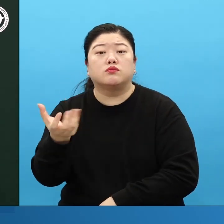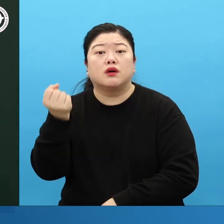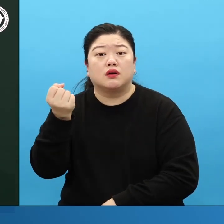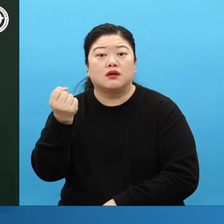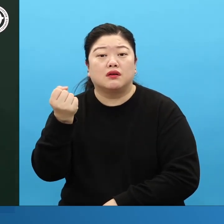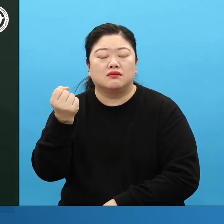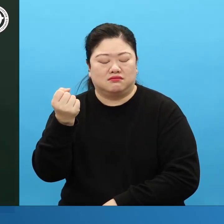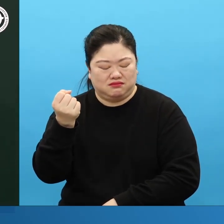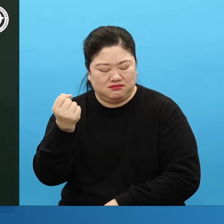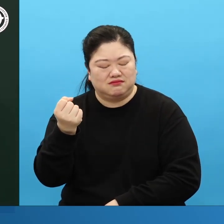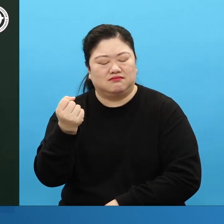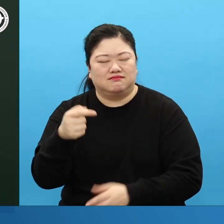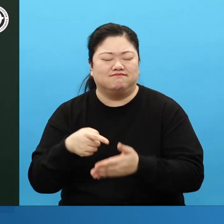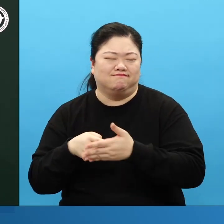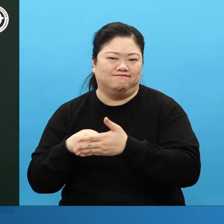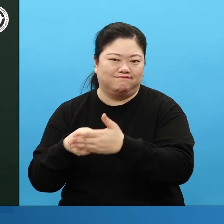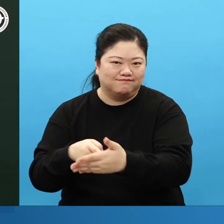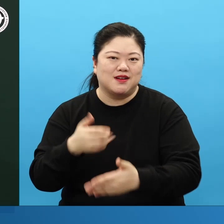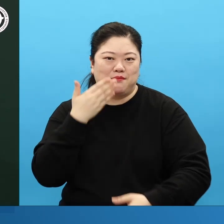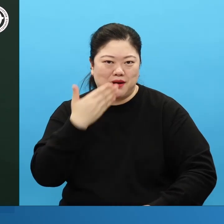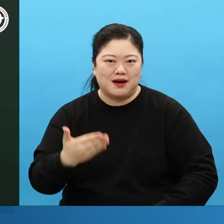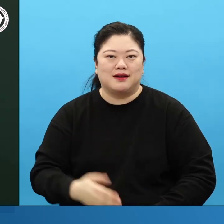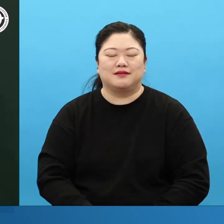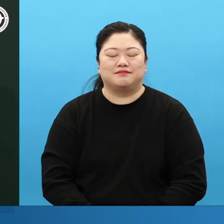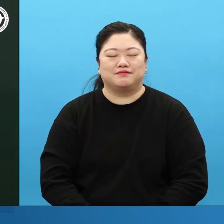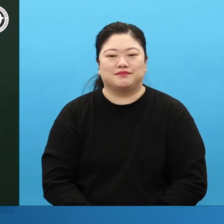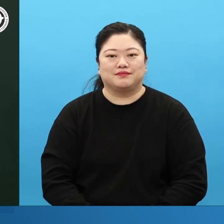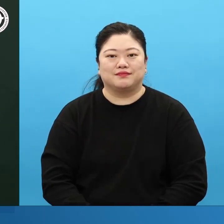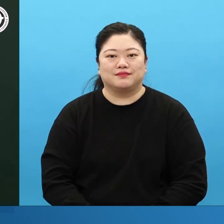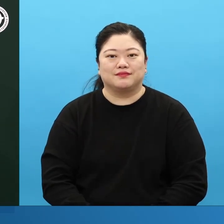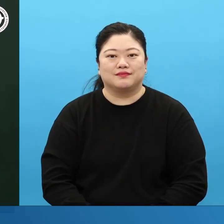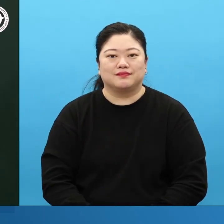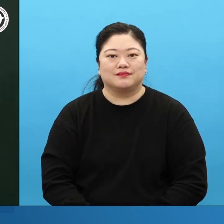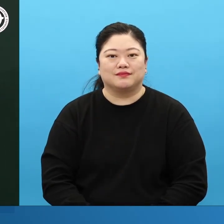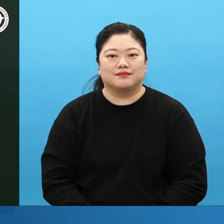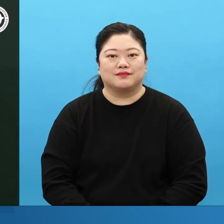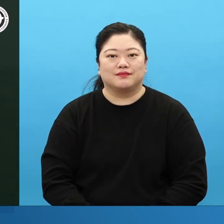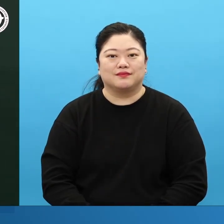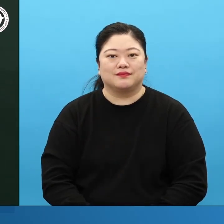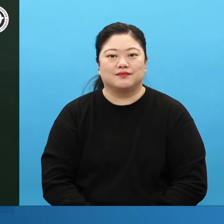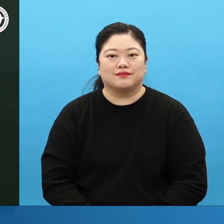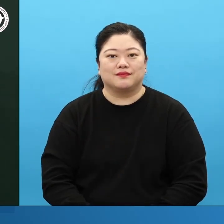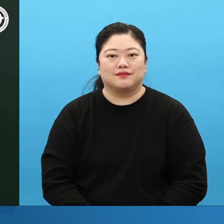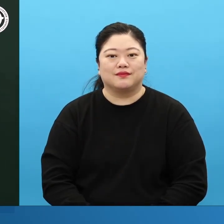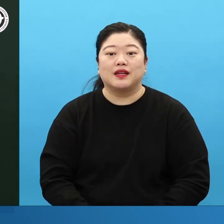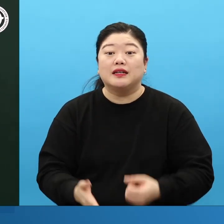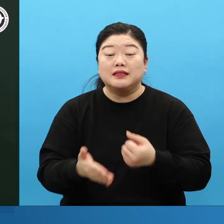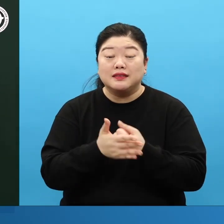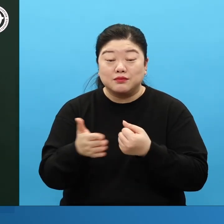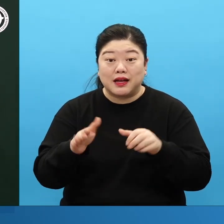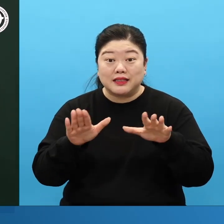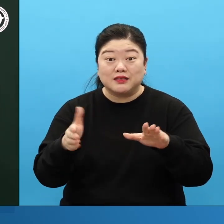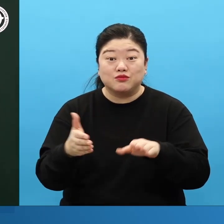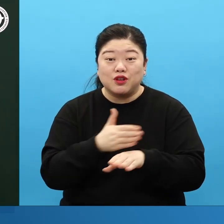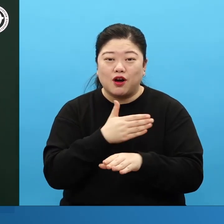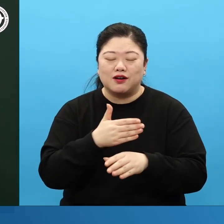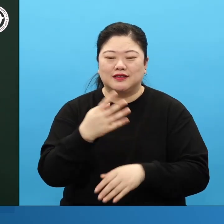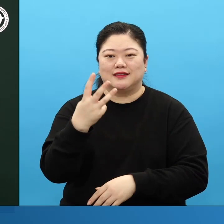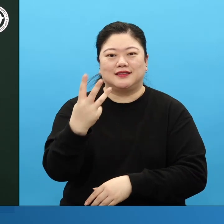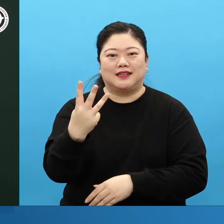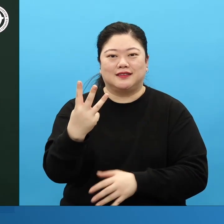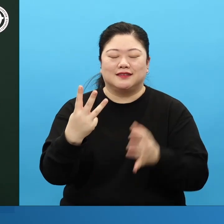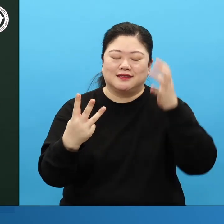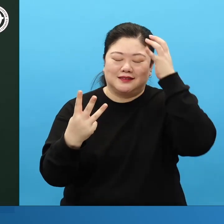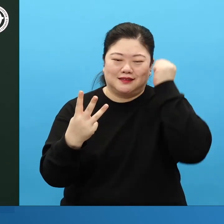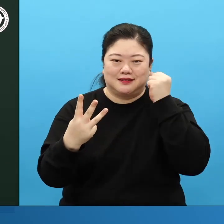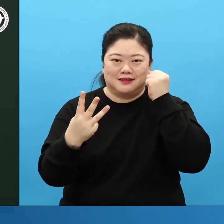hacerlo entonces? 그래서 할 때 좀 세 가지는 꼭 참고해야 됩니다. Por eso, al hacerlo, sí o sí deben de tener en cuenta tres cosas.